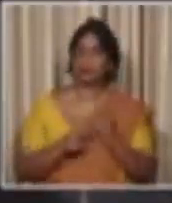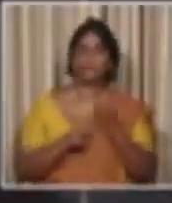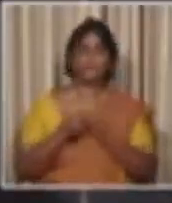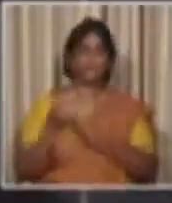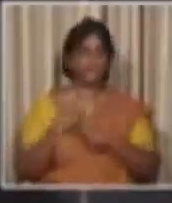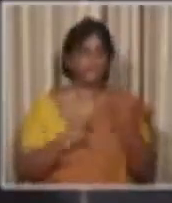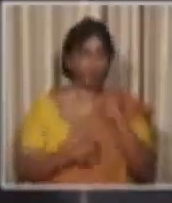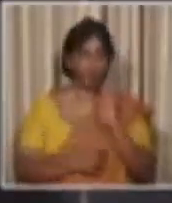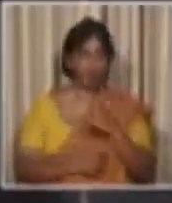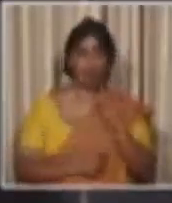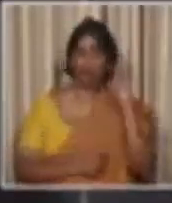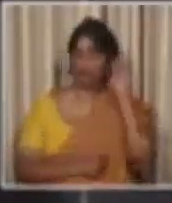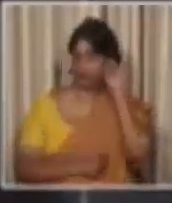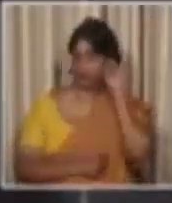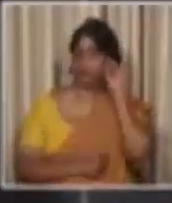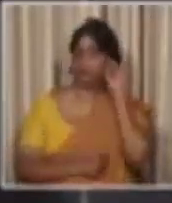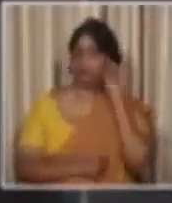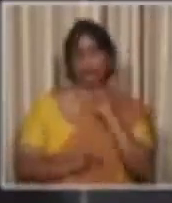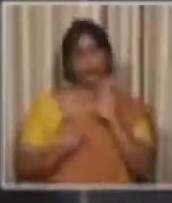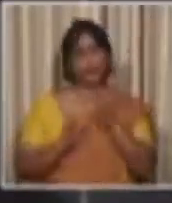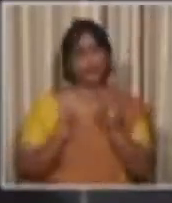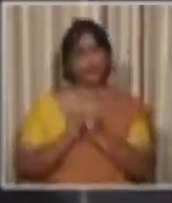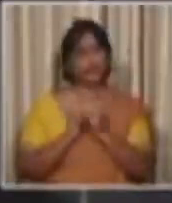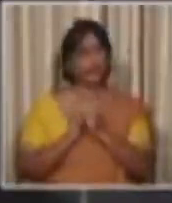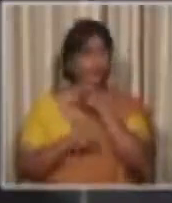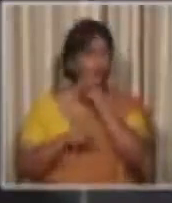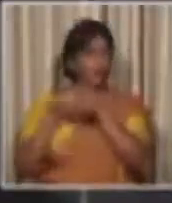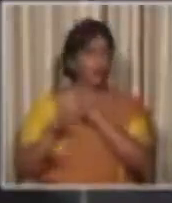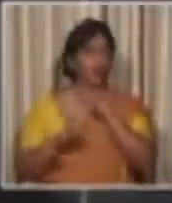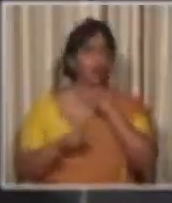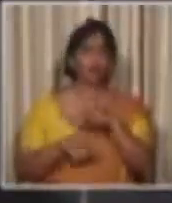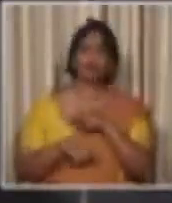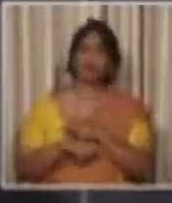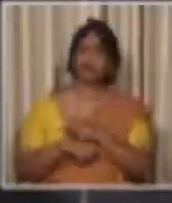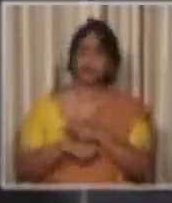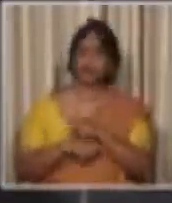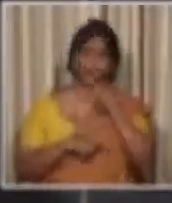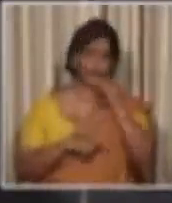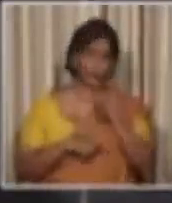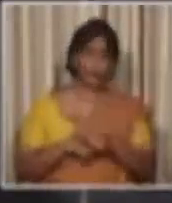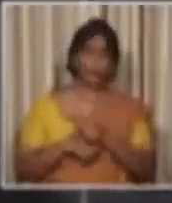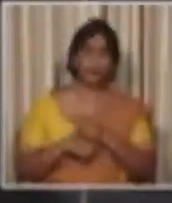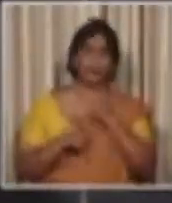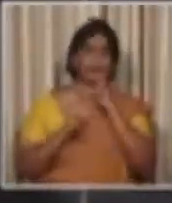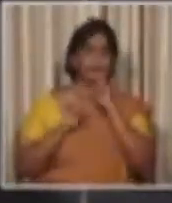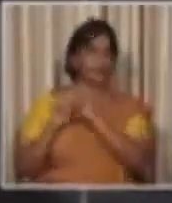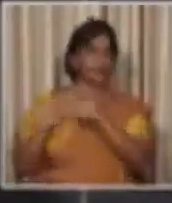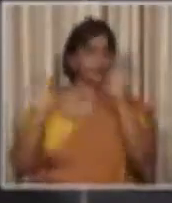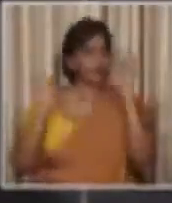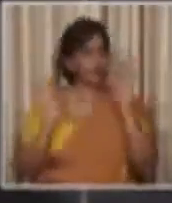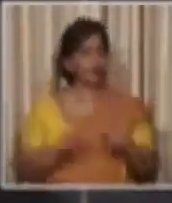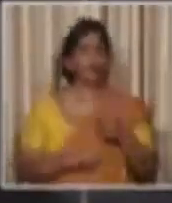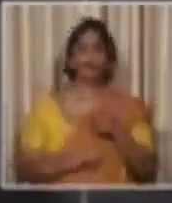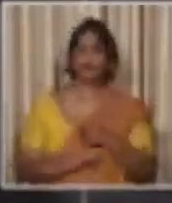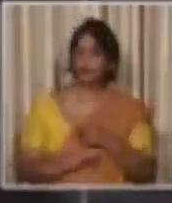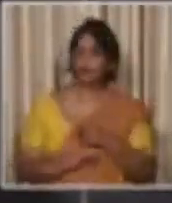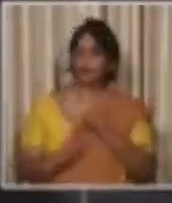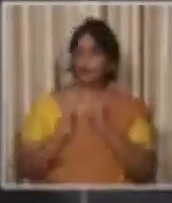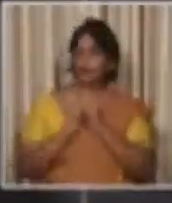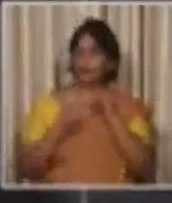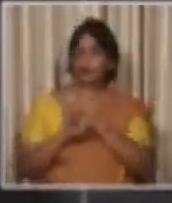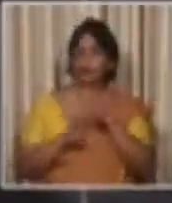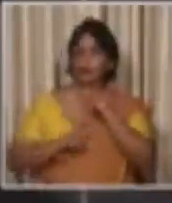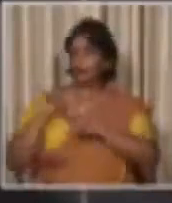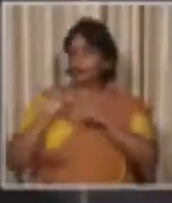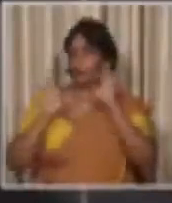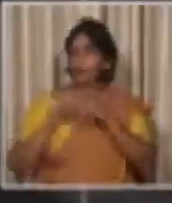විකුණන්න යනවයි කියලා කතාවක් තියෙනවා. ඒකේ සේවකයෝ පැමිණිල්ලක් කරලා තියෙන මේක කිසිම දැනුම්දීමකින් තොර ඒ සේවකයන් එක්ක